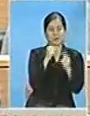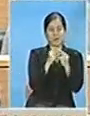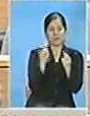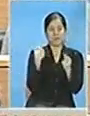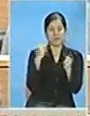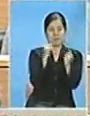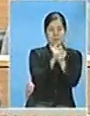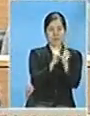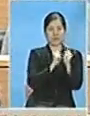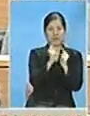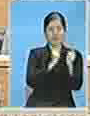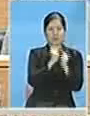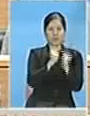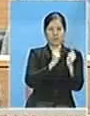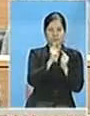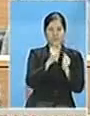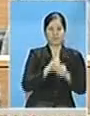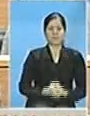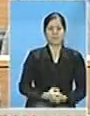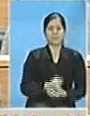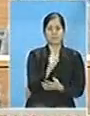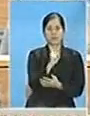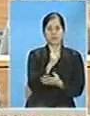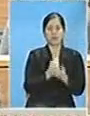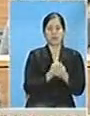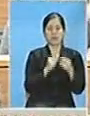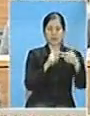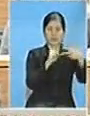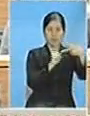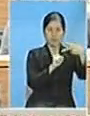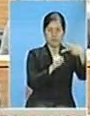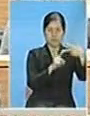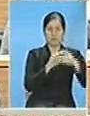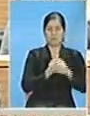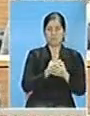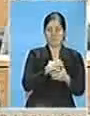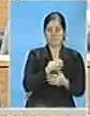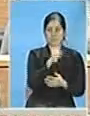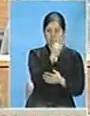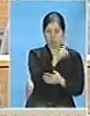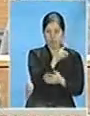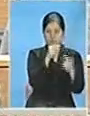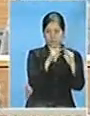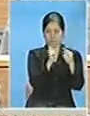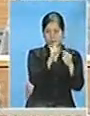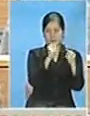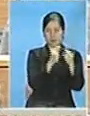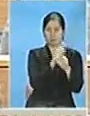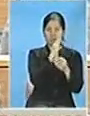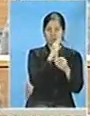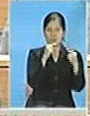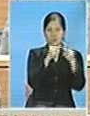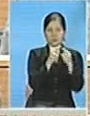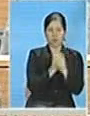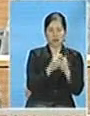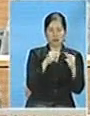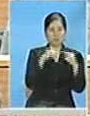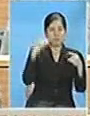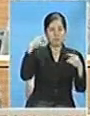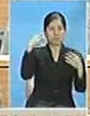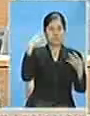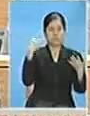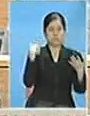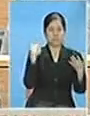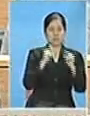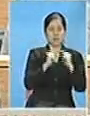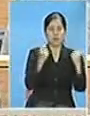ารือกันผมกราบเรียนท่านอย่างนี้ครับคำถามที่3เนี่ยผมตั้งใจจะถามท่านในกรณีที่ท่านยังไม่ฟังใครแต่วันนี้ท่